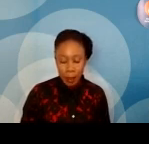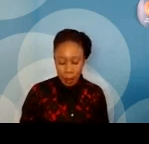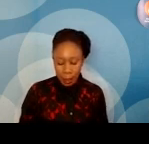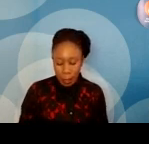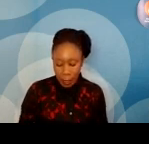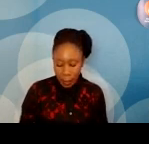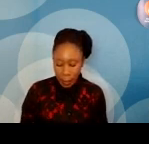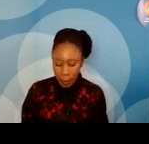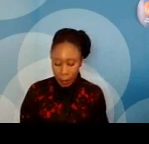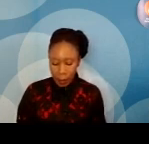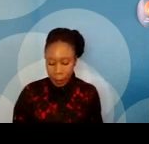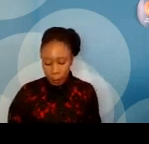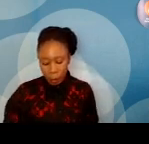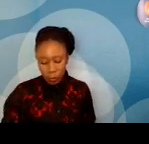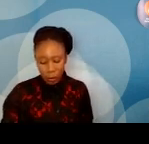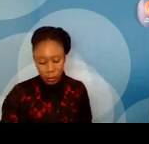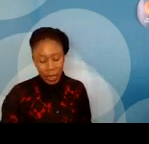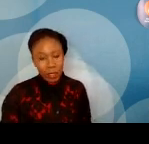arbetsmarknaden.